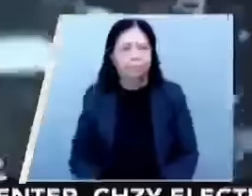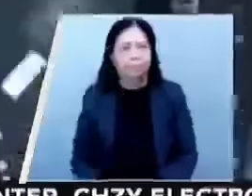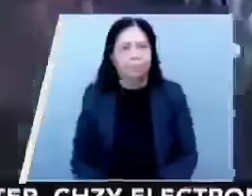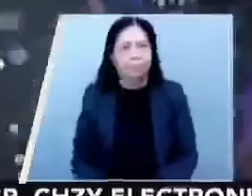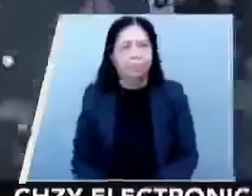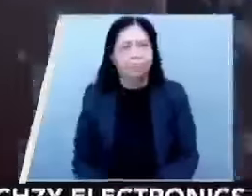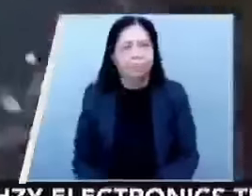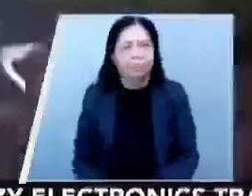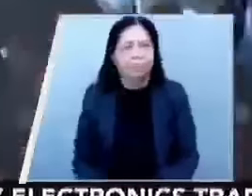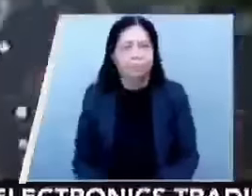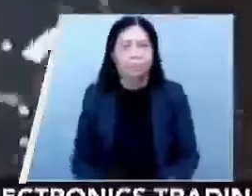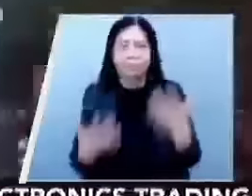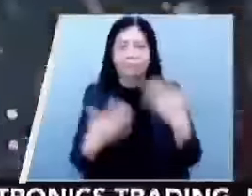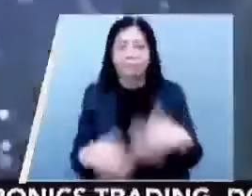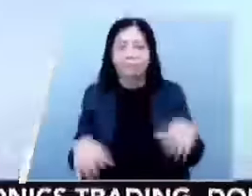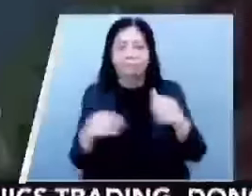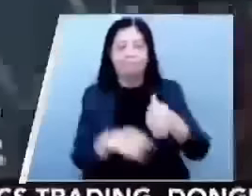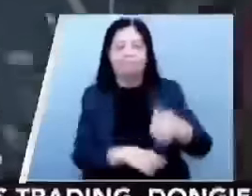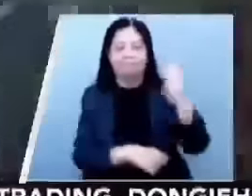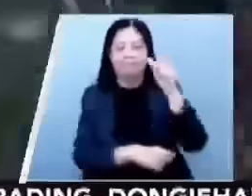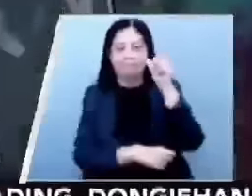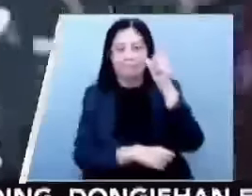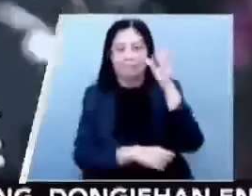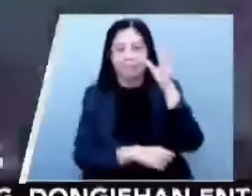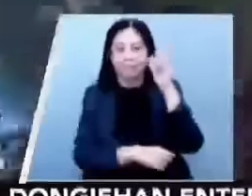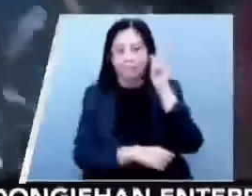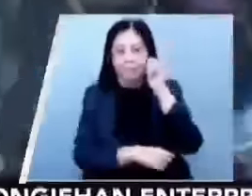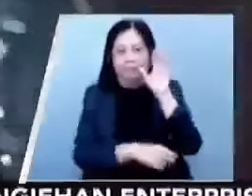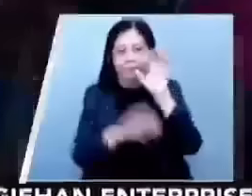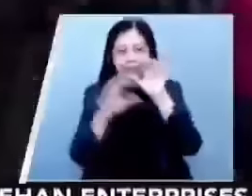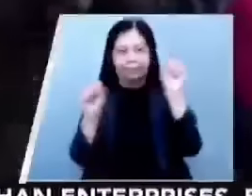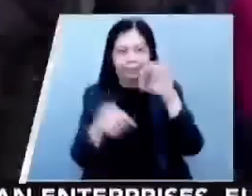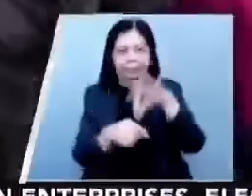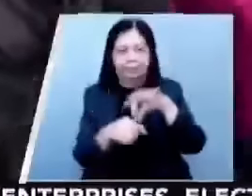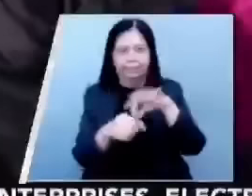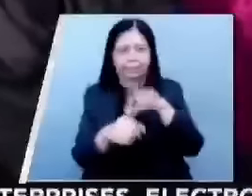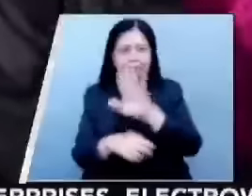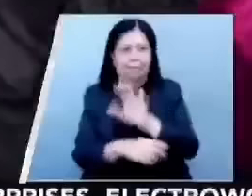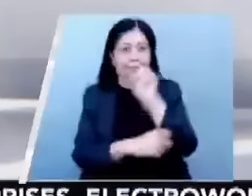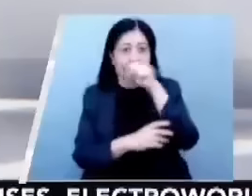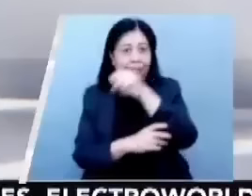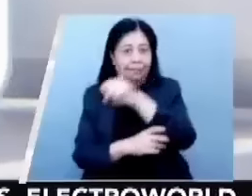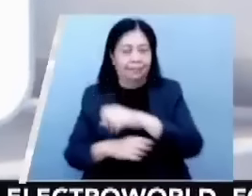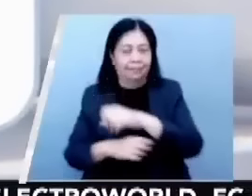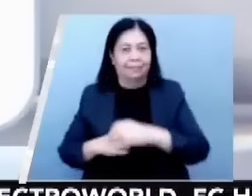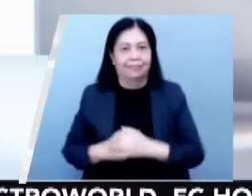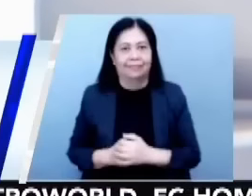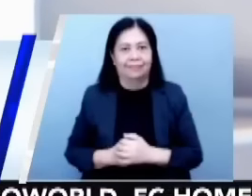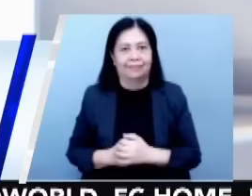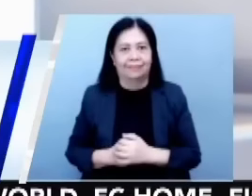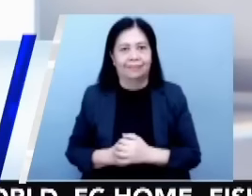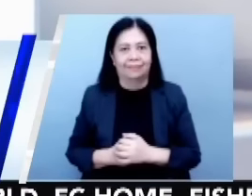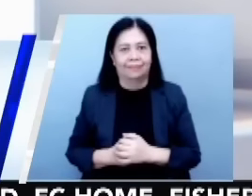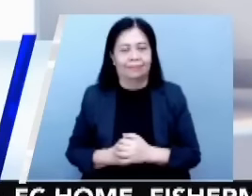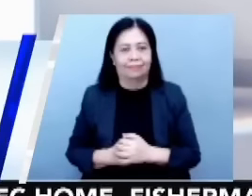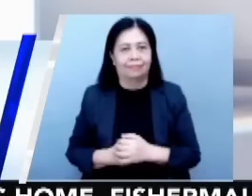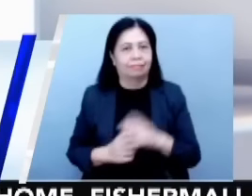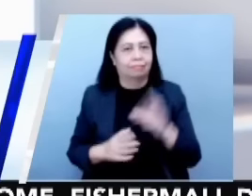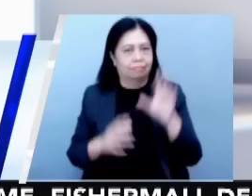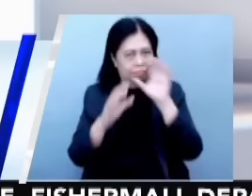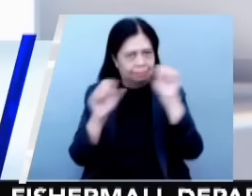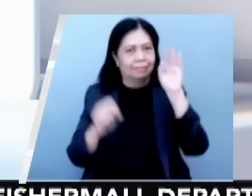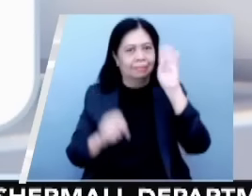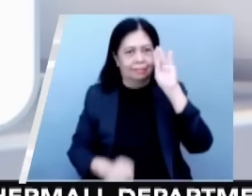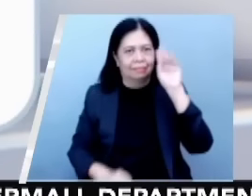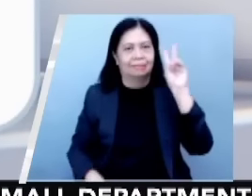Matapos magwagi ni Lai Ching-te sa presidential elections ng Taiwan, isa si Pangulong Bongbong Marcos sa mga